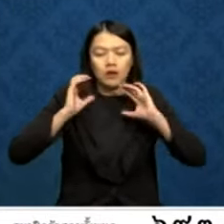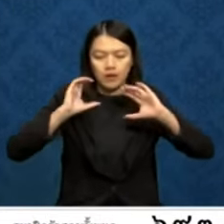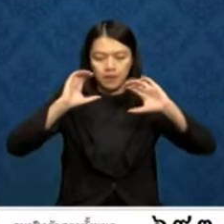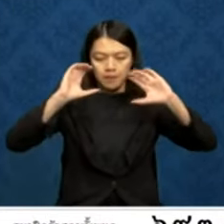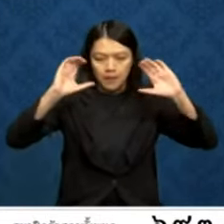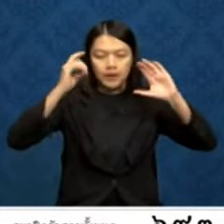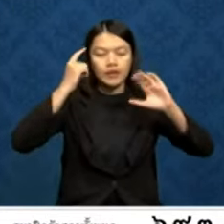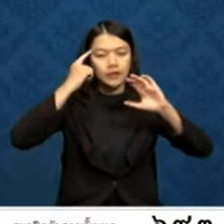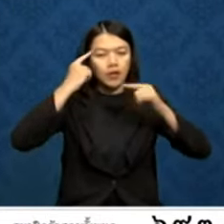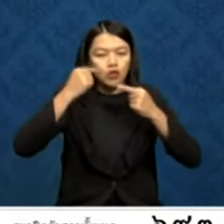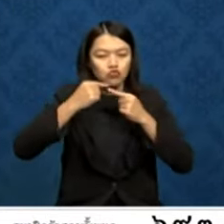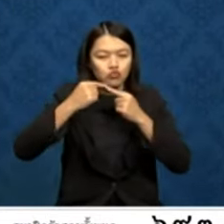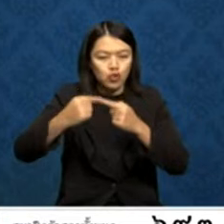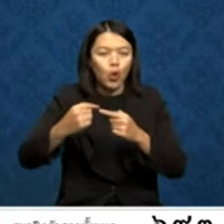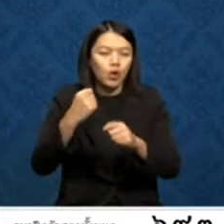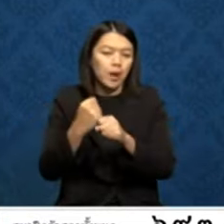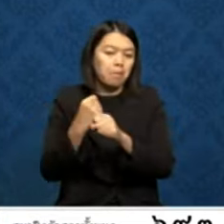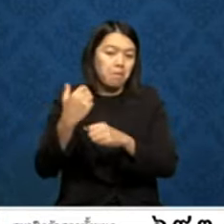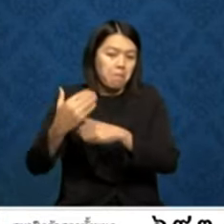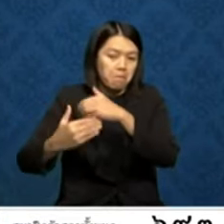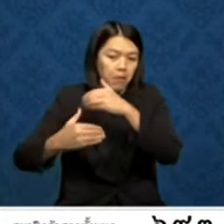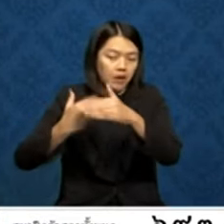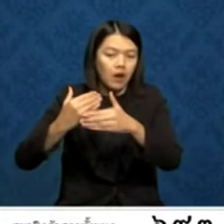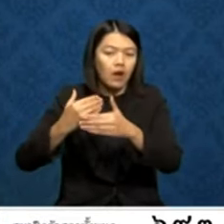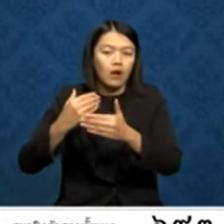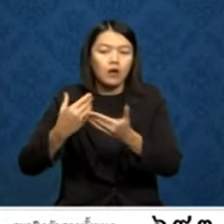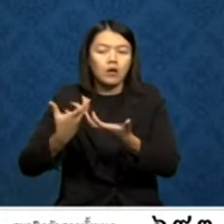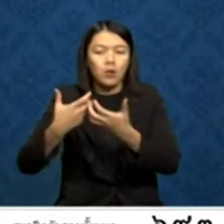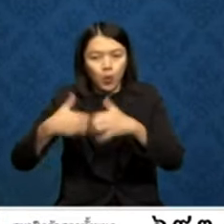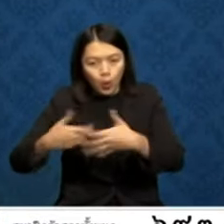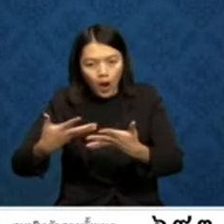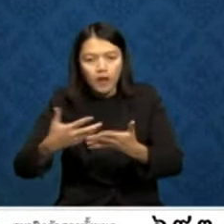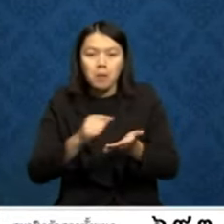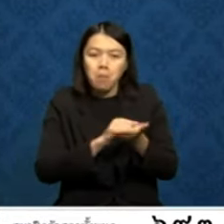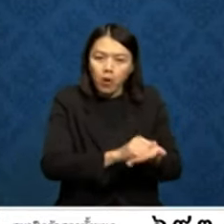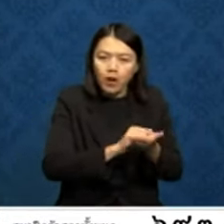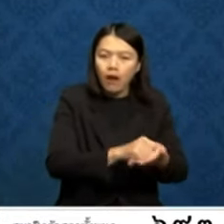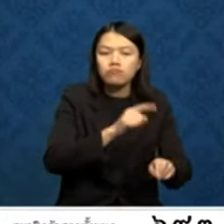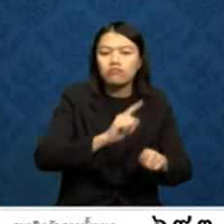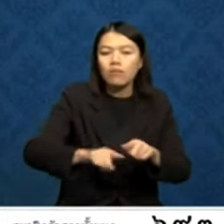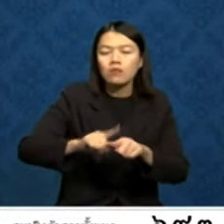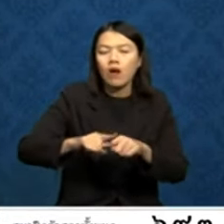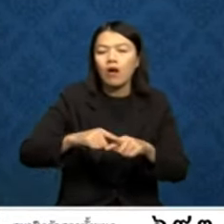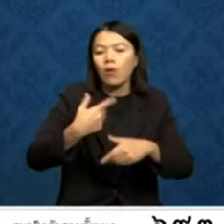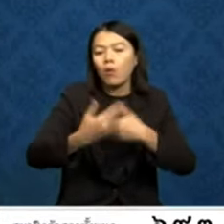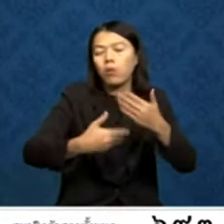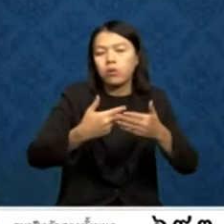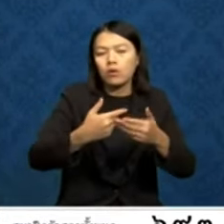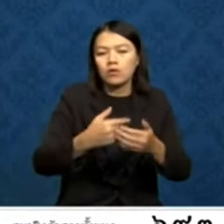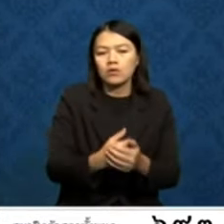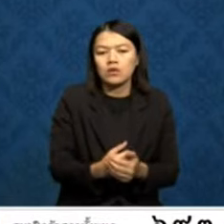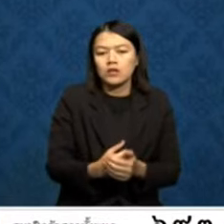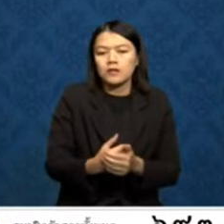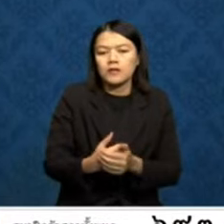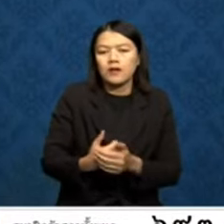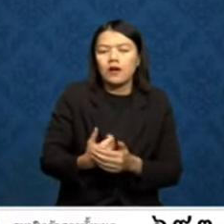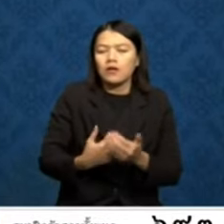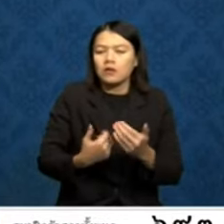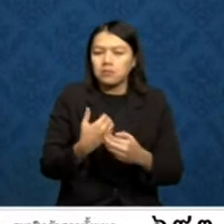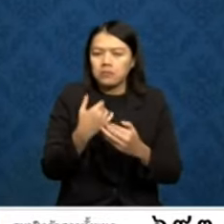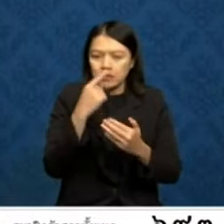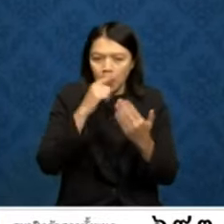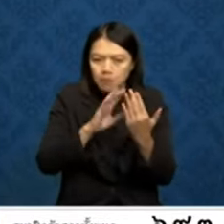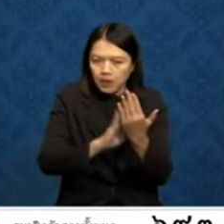ลจะต่อยอดการพัฒนาของภาคการผลิตและการบริการเพิ่มความสามารถในการแข่งขัน